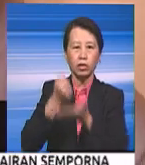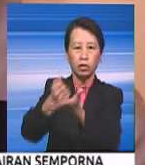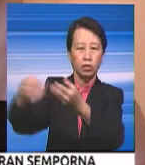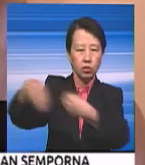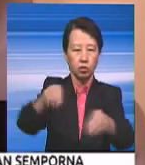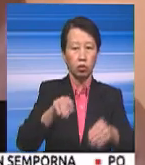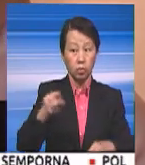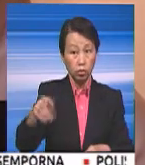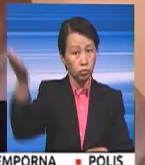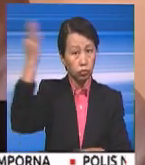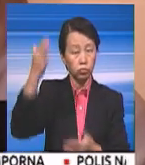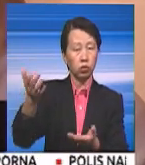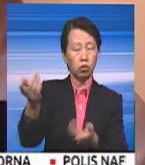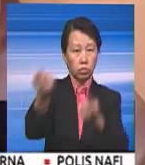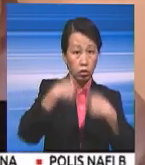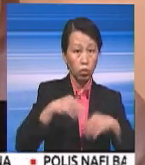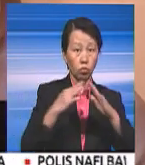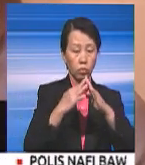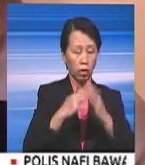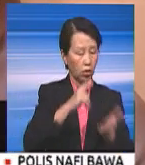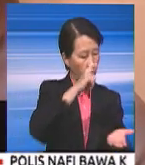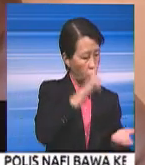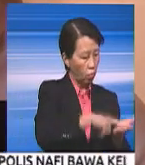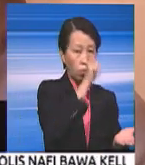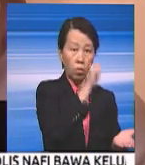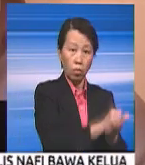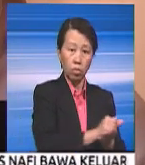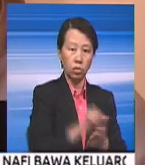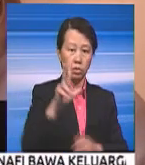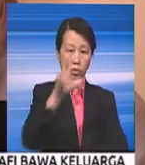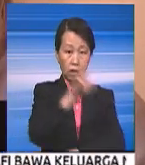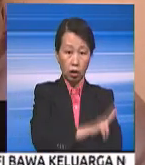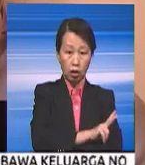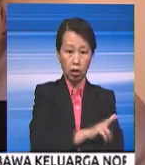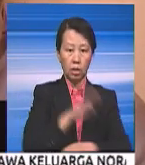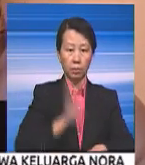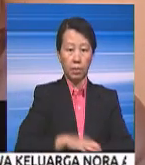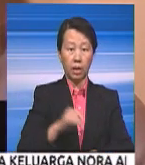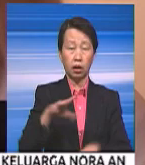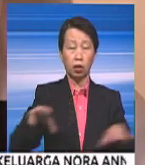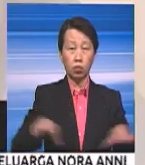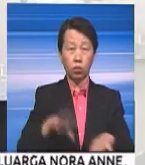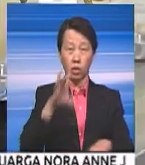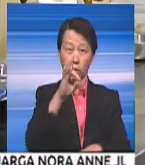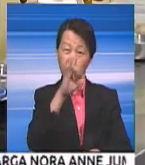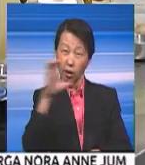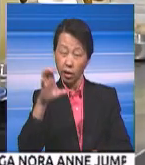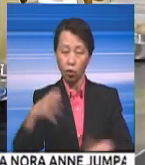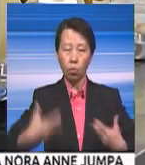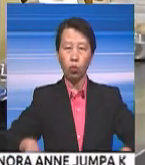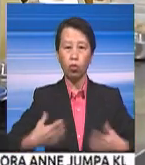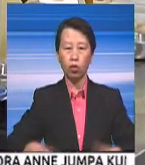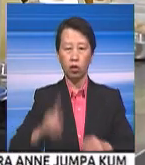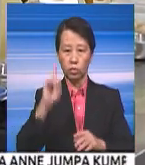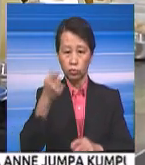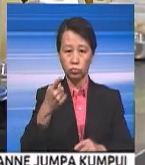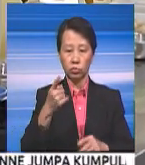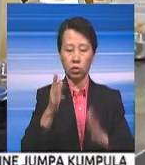pernah order masa dekat rumah, dalam masa 3 hari dia suruh siapkan 800 pieces. Semua orang boleh